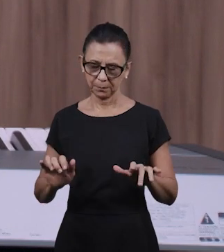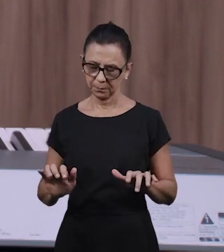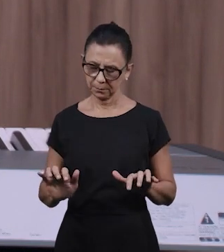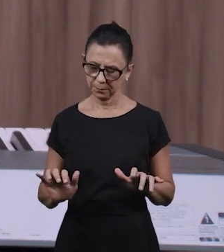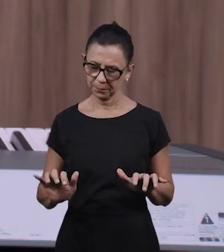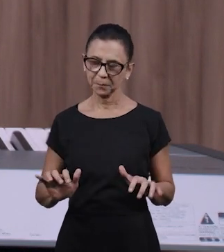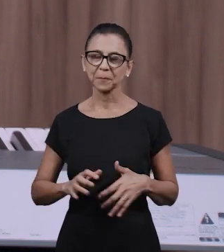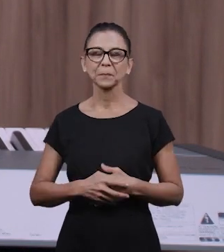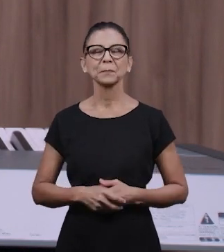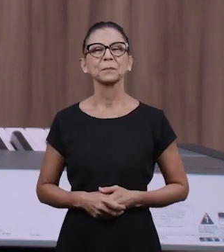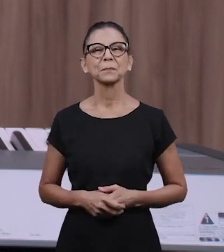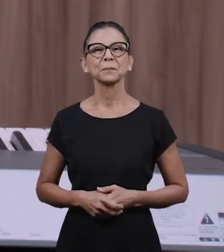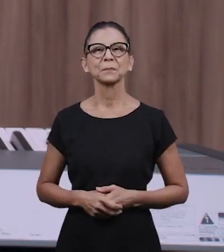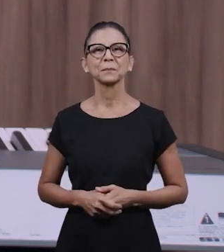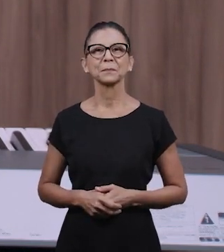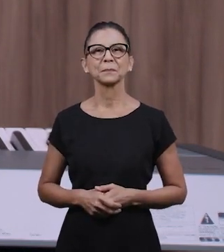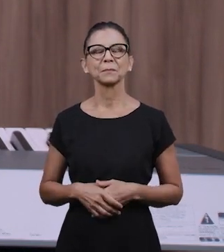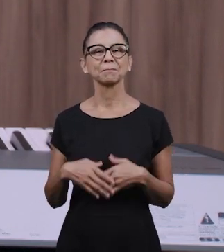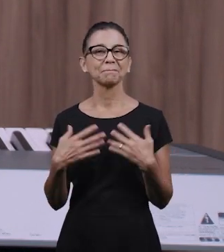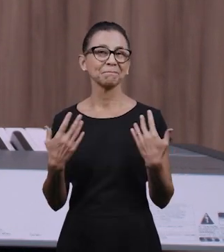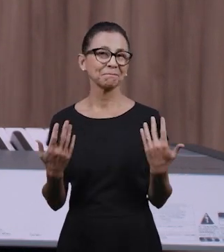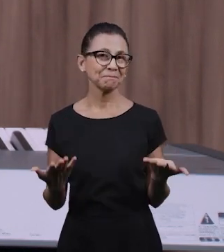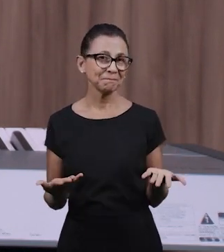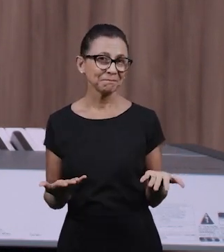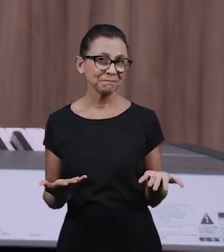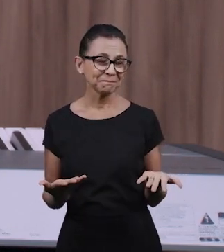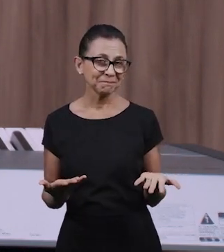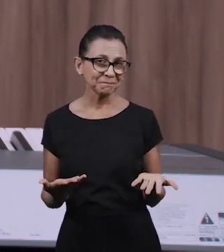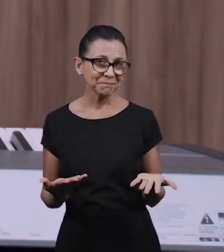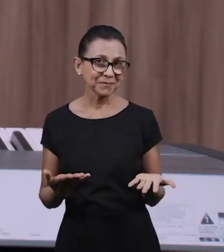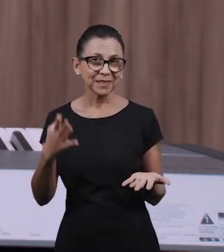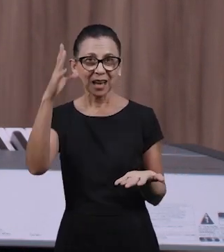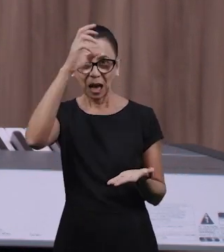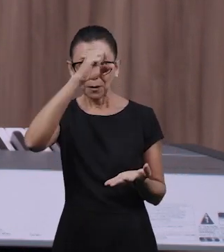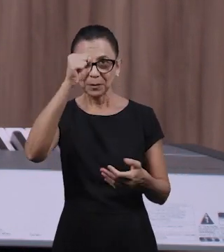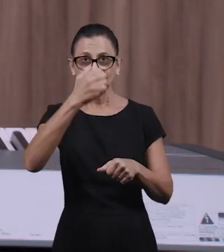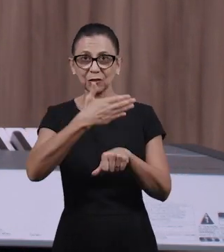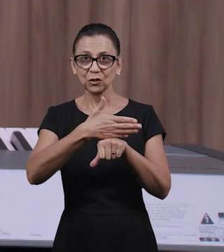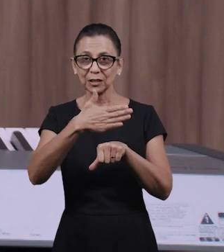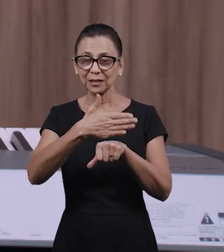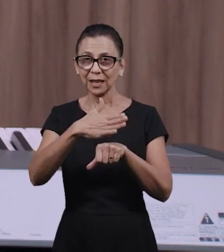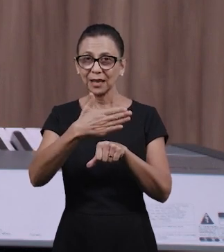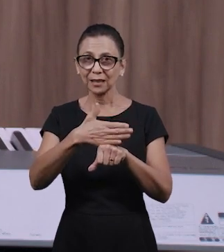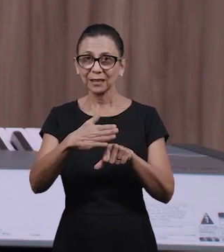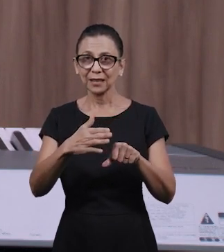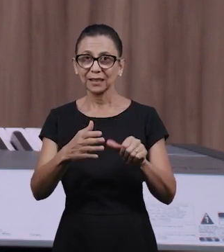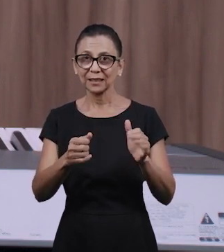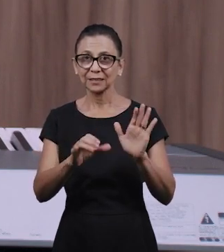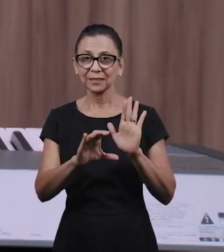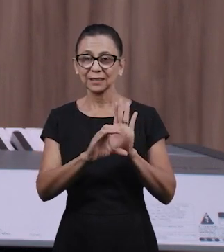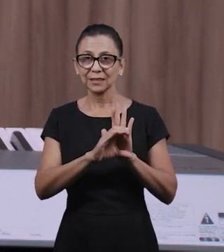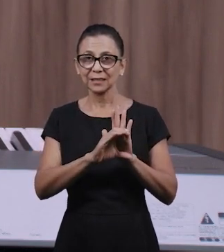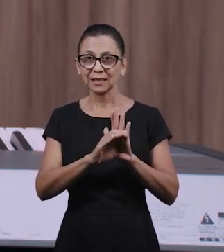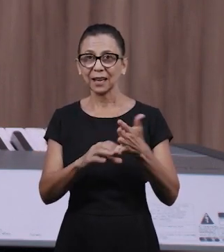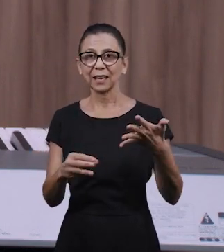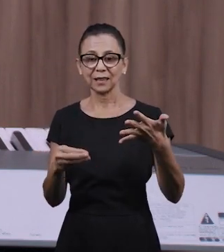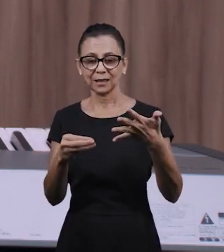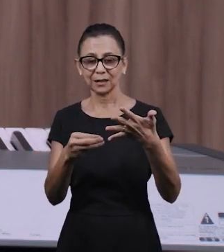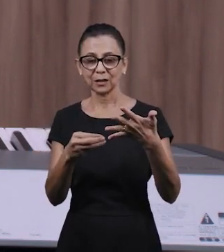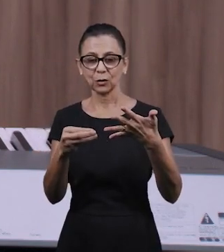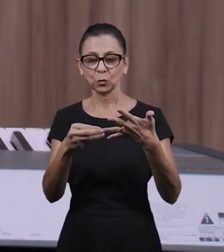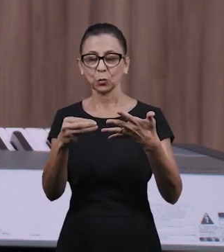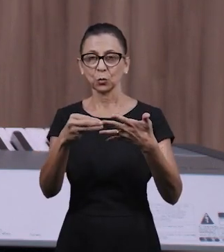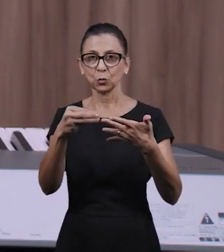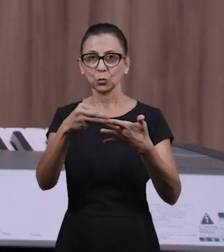de toucher la touche. Donc, j'espère que vous puissiez vous entraîner beaucoup l'échelle Do majeur